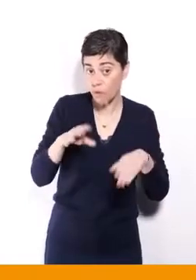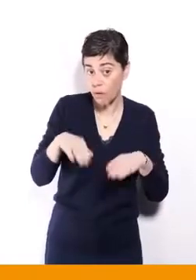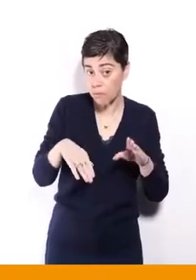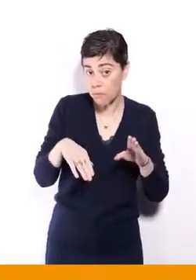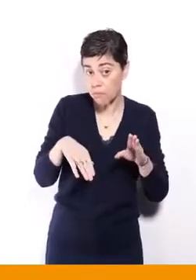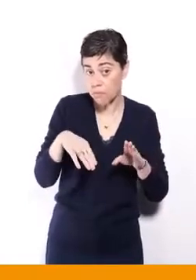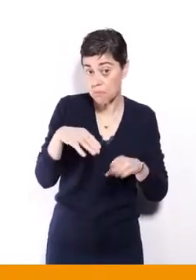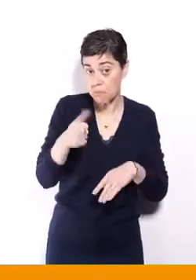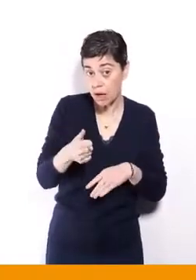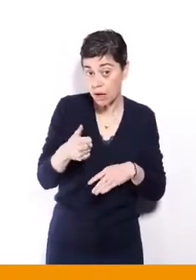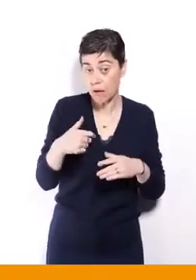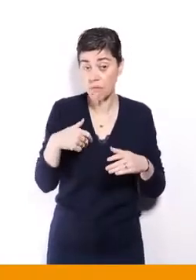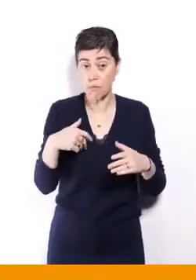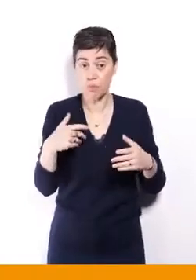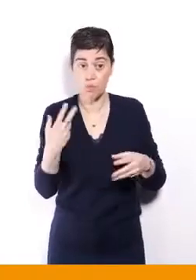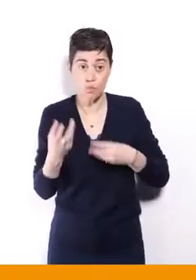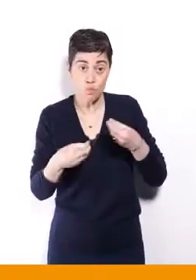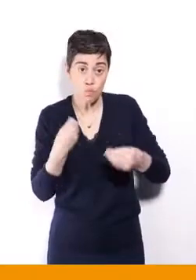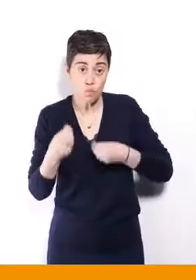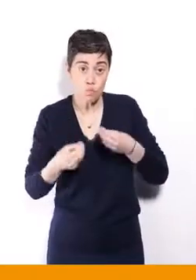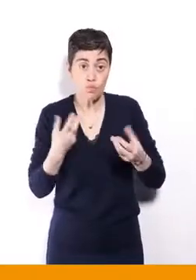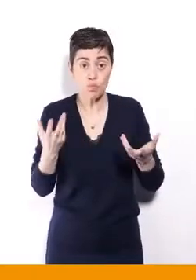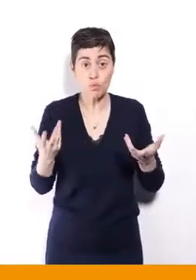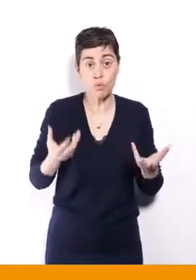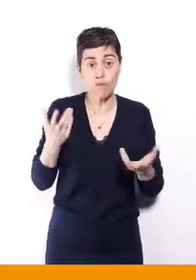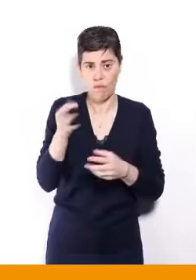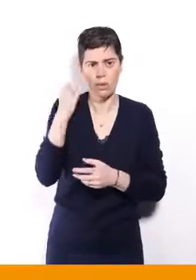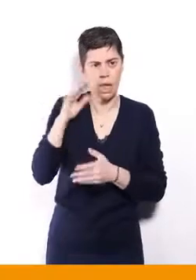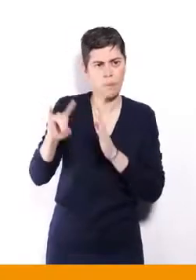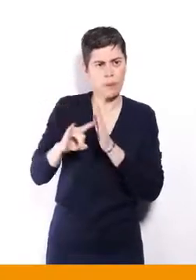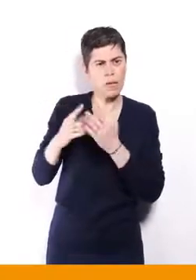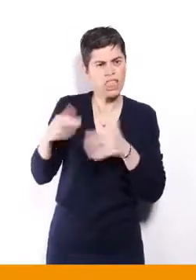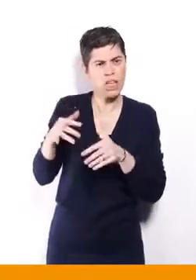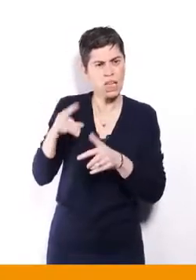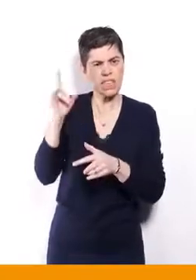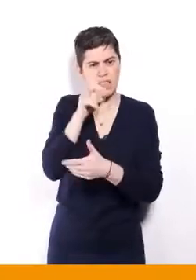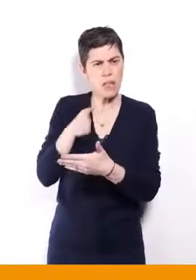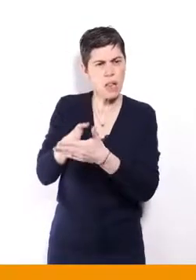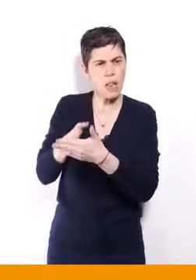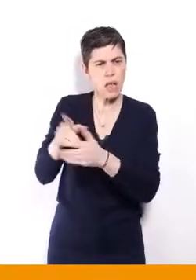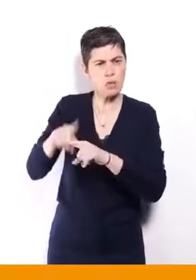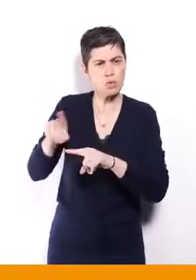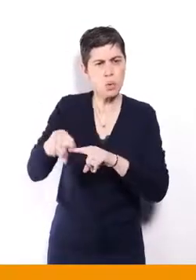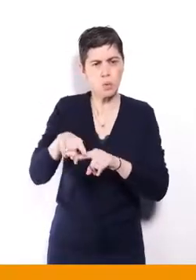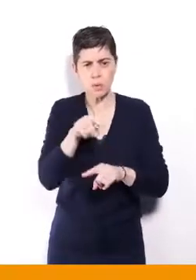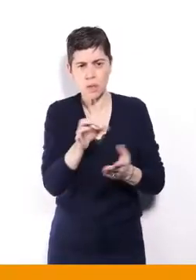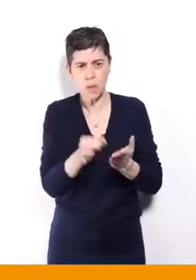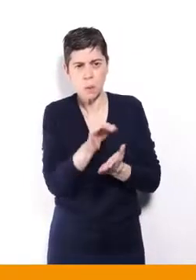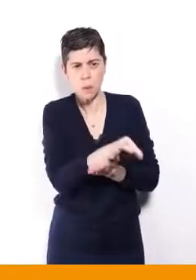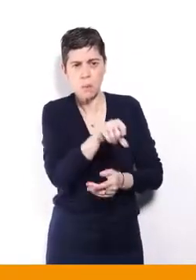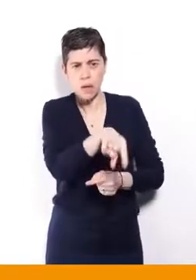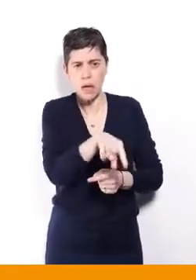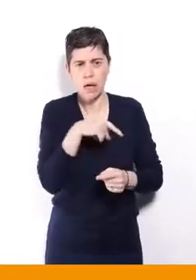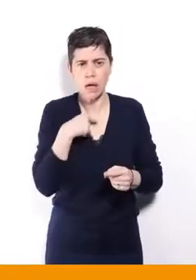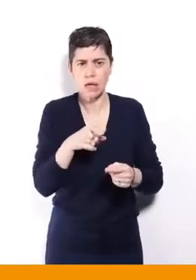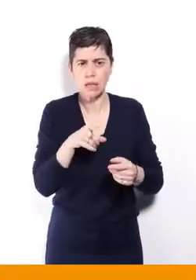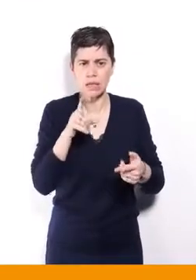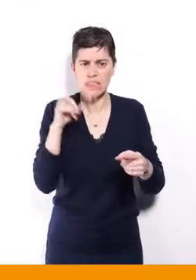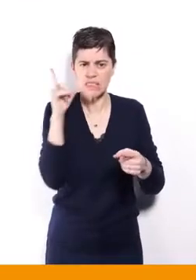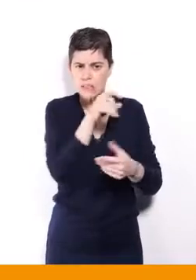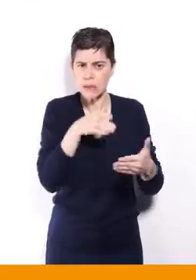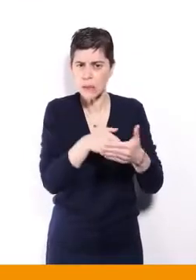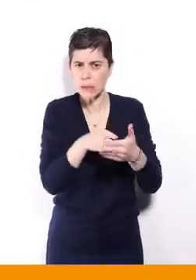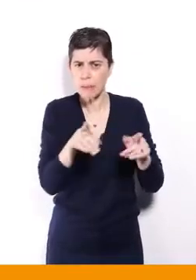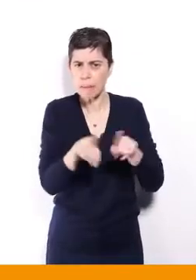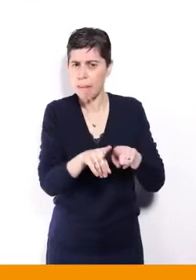relativement bien ou est-ce qu'avec les mêmes difficultés qu'en France? En Outre-mer, enfin, j'imagine qu'il y a des différences évidemment aussi,